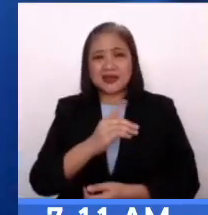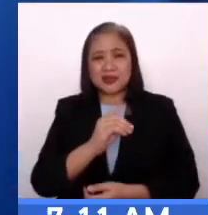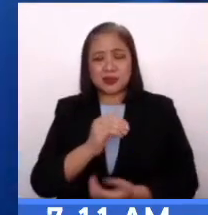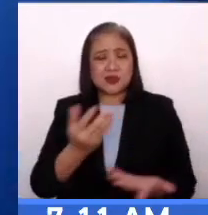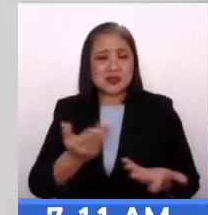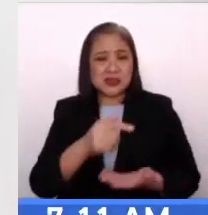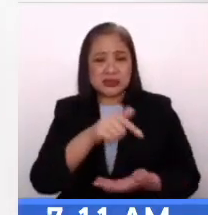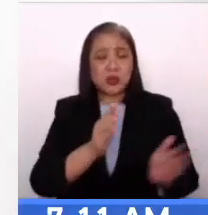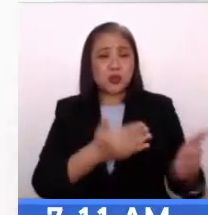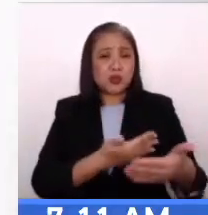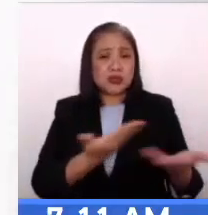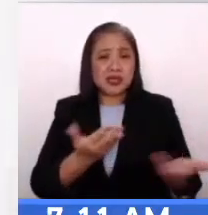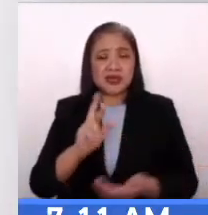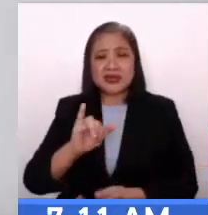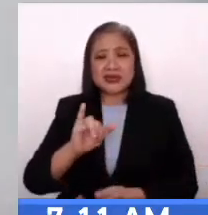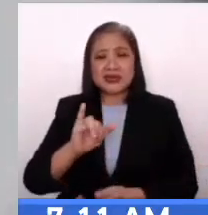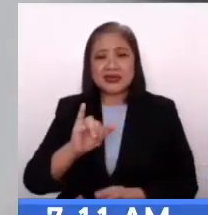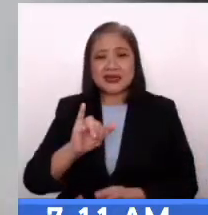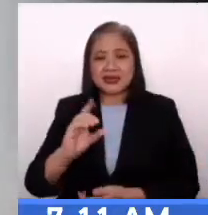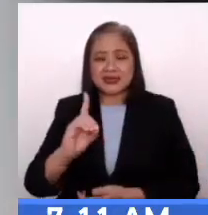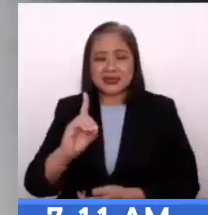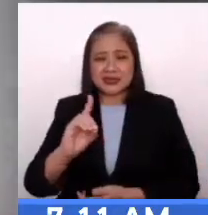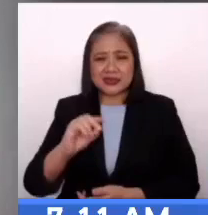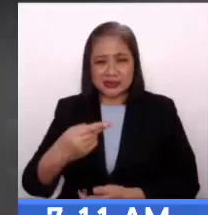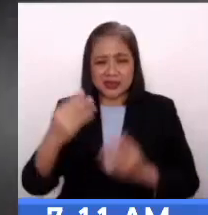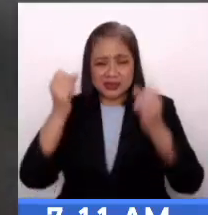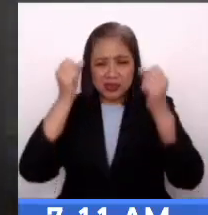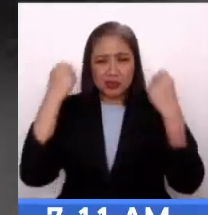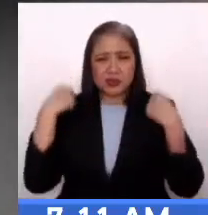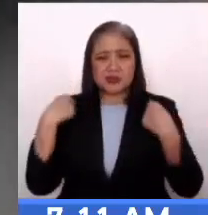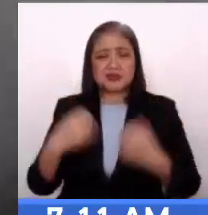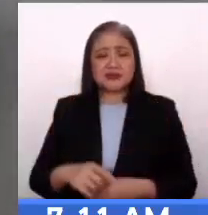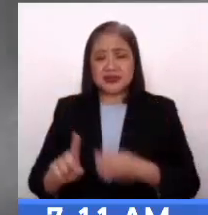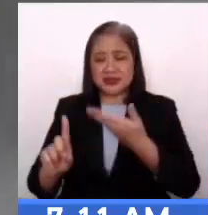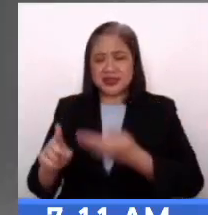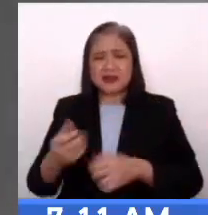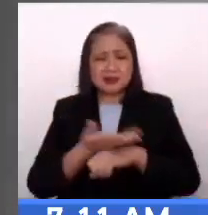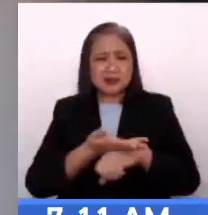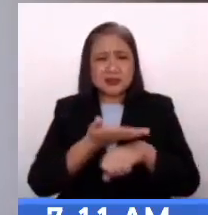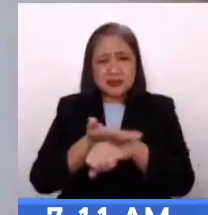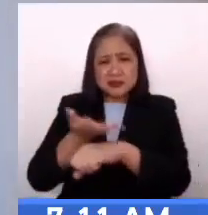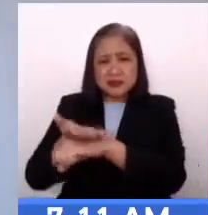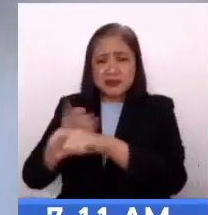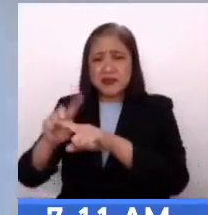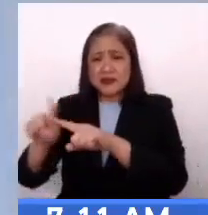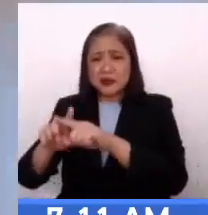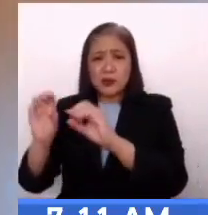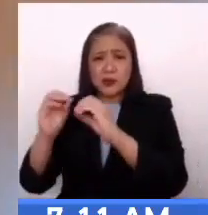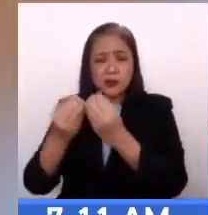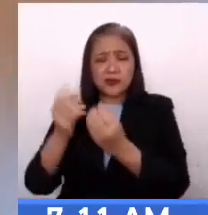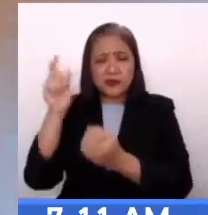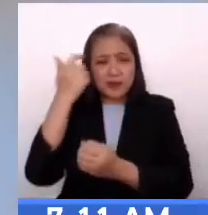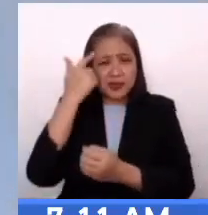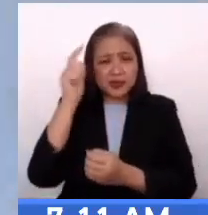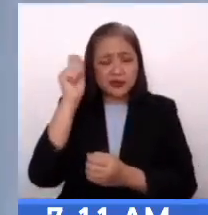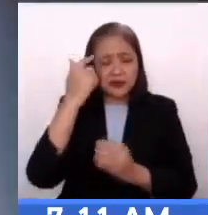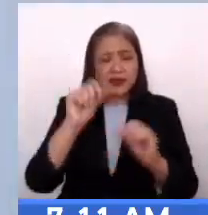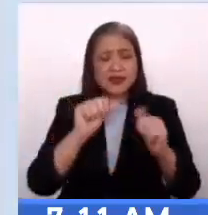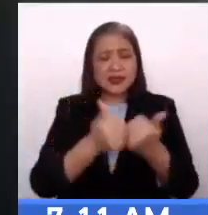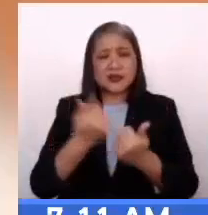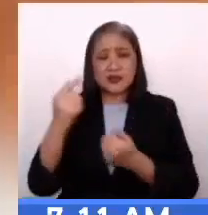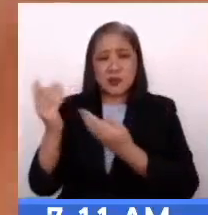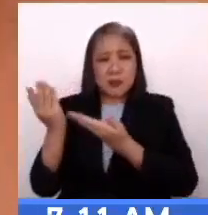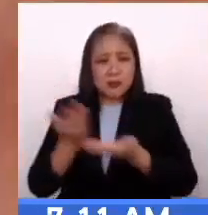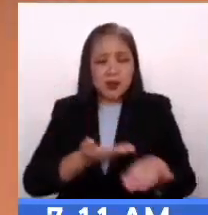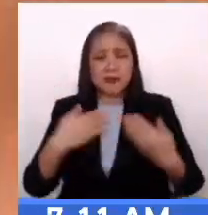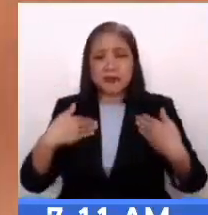Saudi Arabia. Halos magmakaawa na raw sila sa iba't ibang ahensya ng gobyerno. Maiuwi lang ang mister. Makalipas